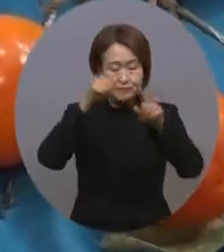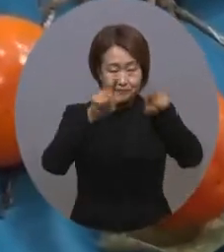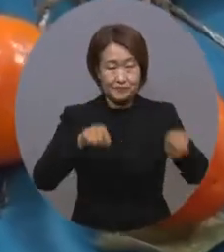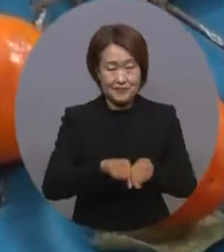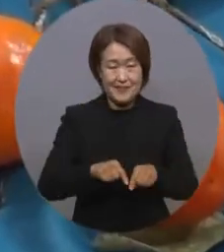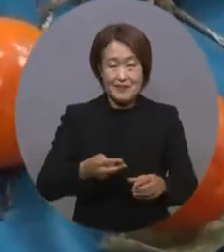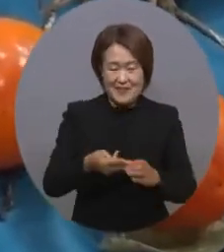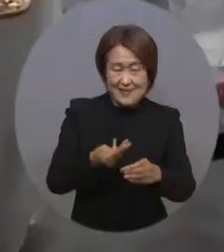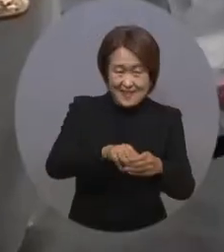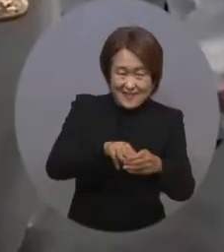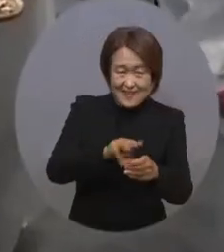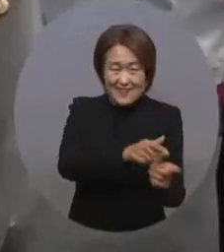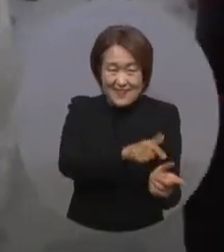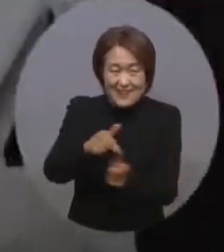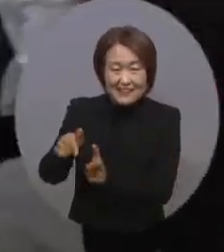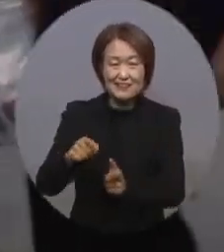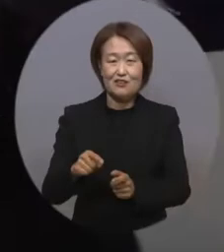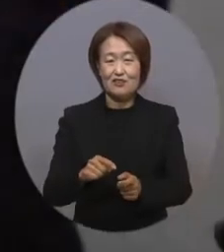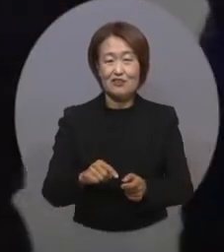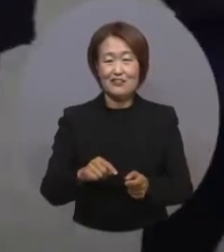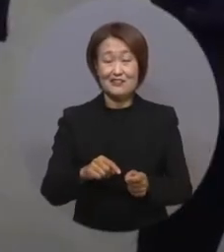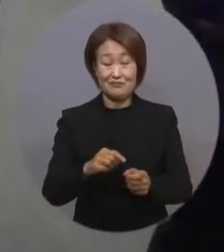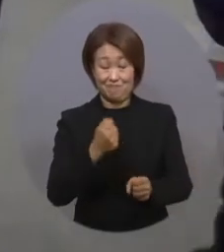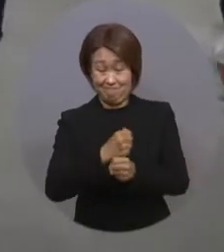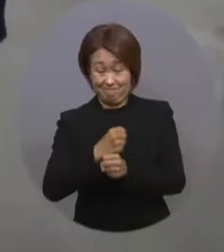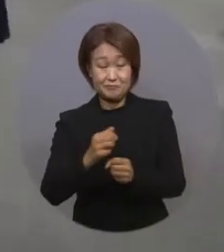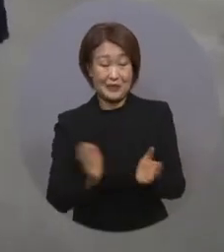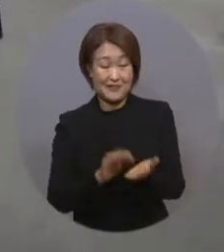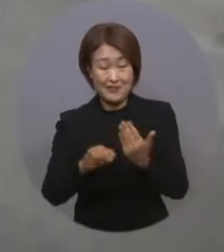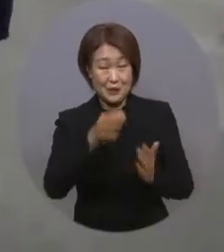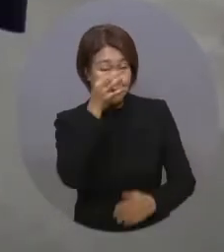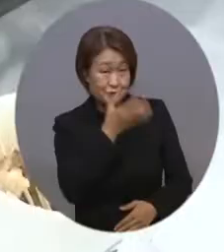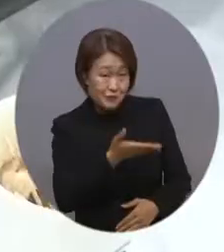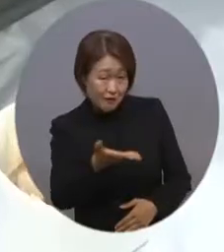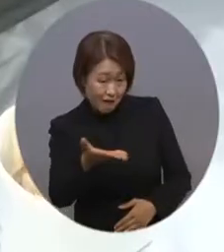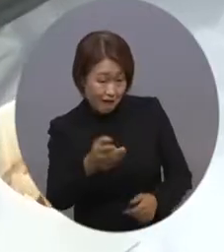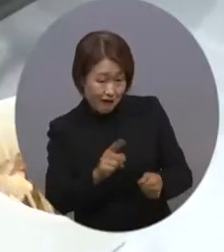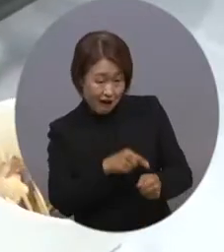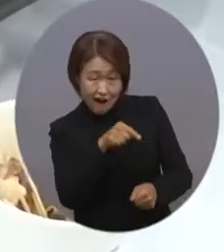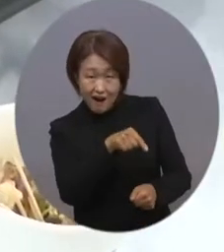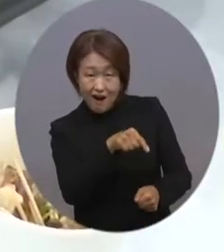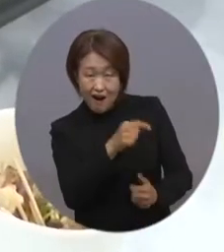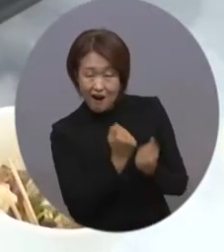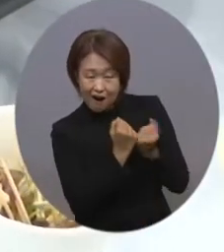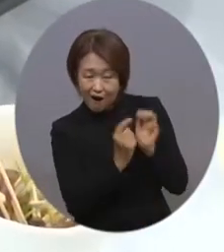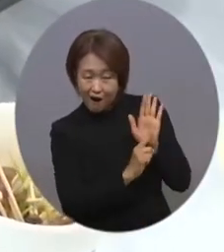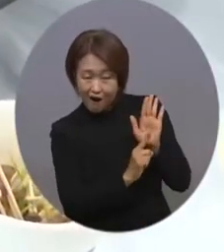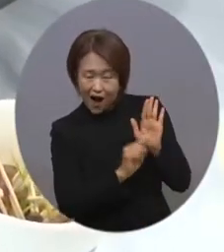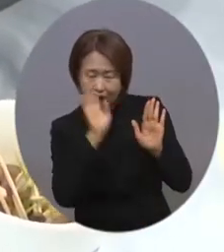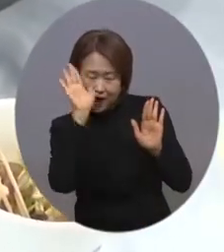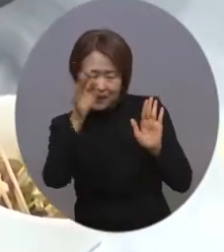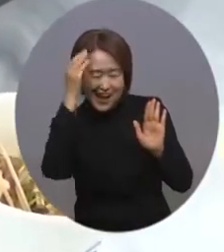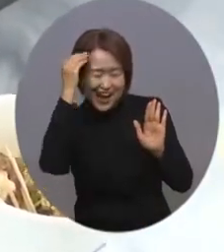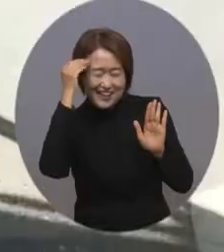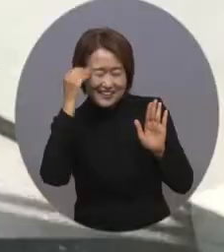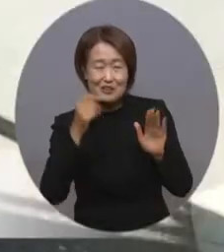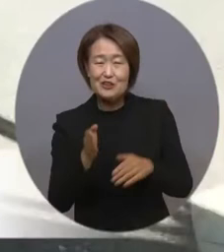등 이색적인 수산물 가공식품들을 선보이며 관람객들에게 수산식품 산업의 미래를